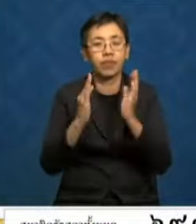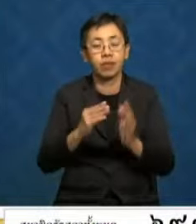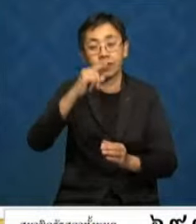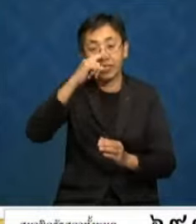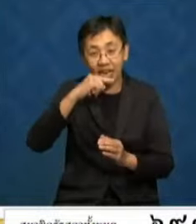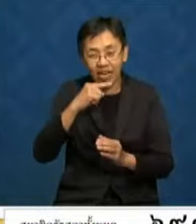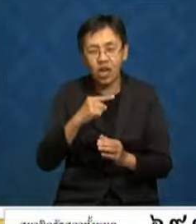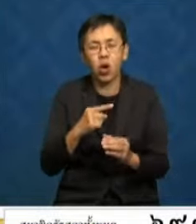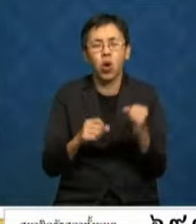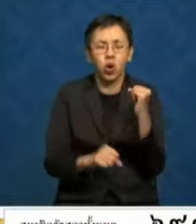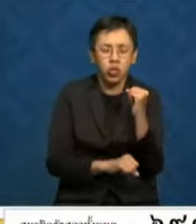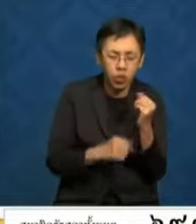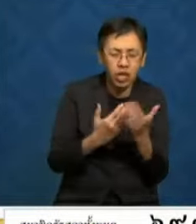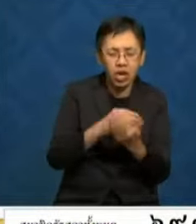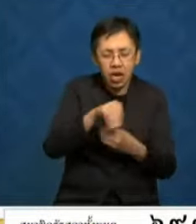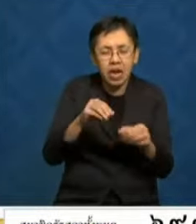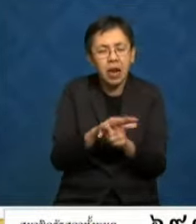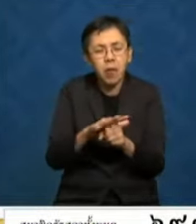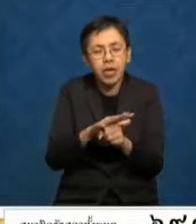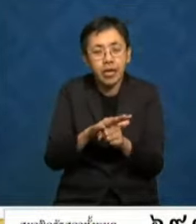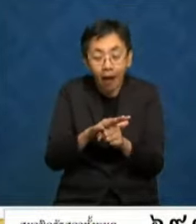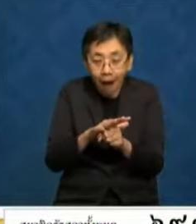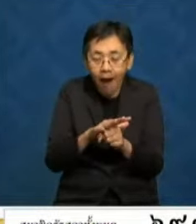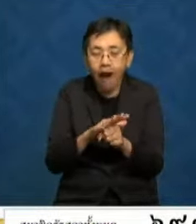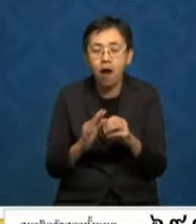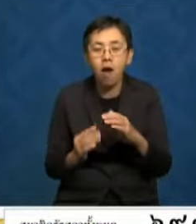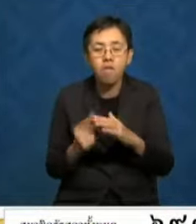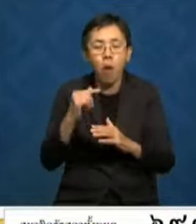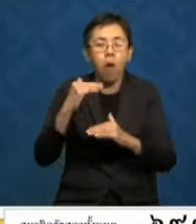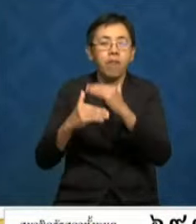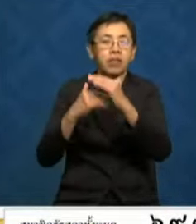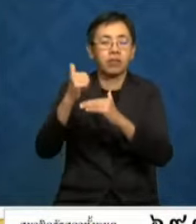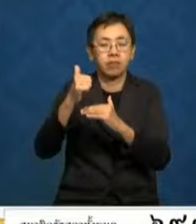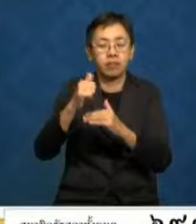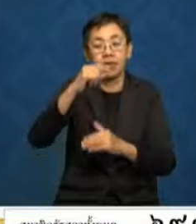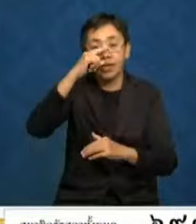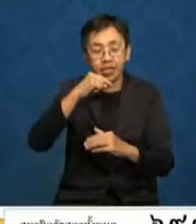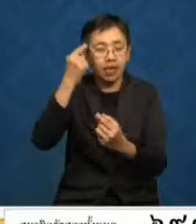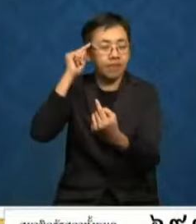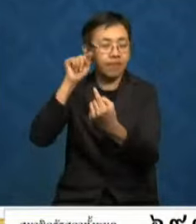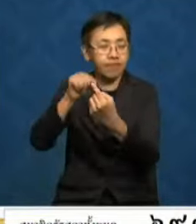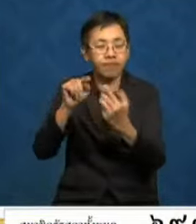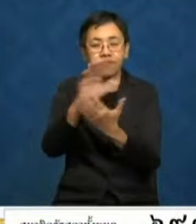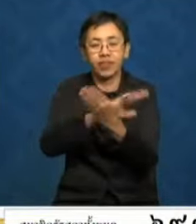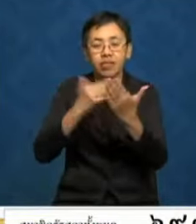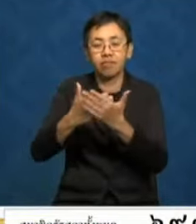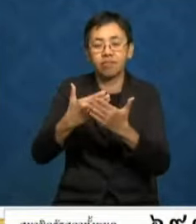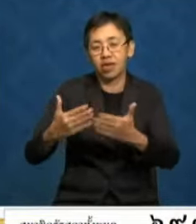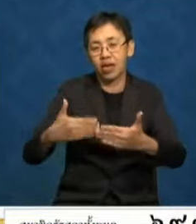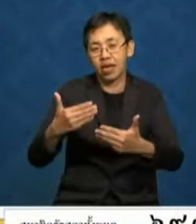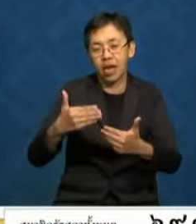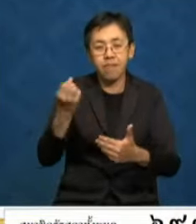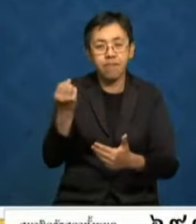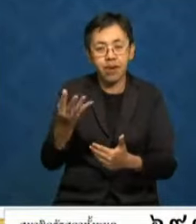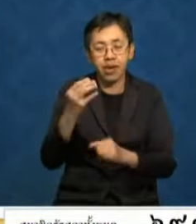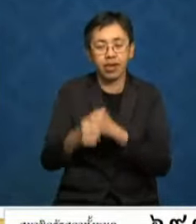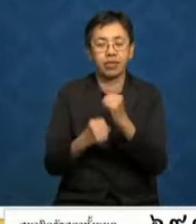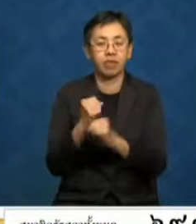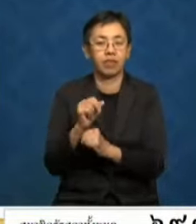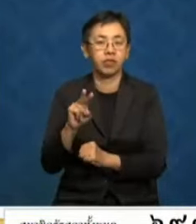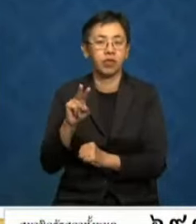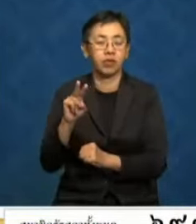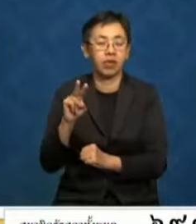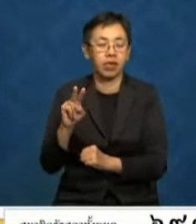ลุดพ้นจากกับดักรายได้ปานกลางสนับสนุนให้คนไทยบรรลุเป้าหมายที่ไทยจะก้าวเป็นประเทศที่มีรายได้สูงภายในปี2580